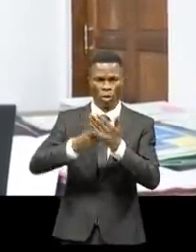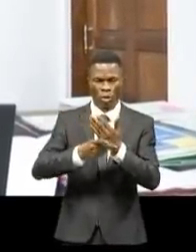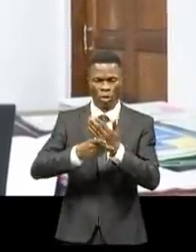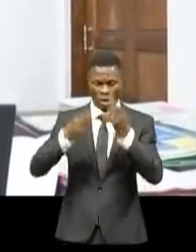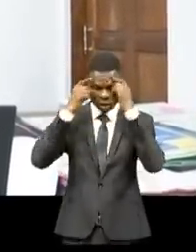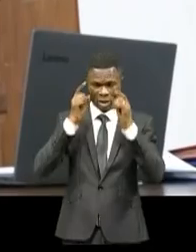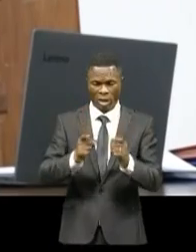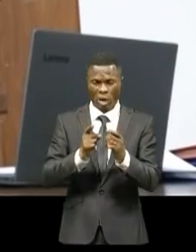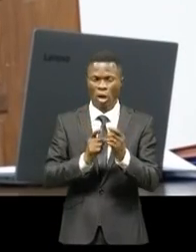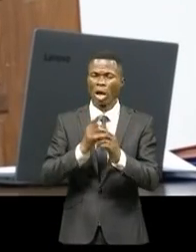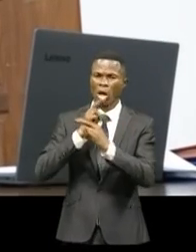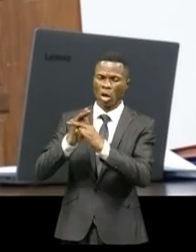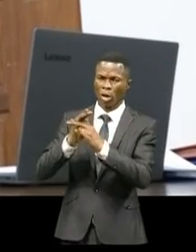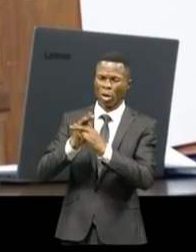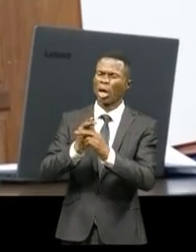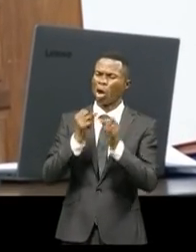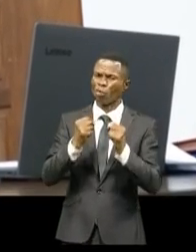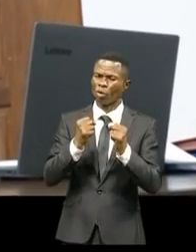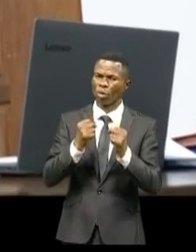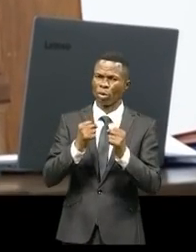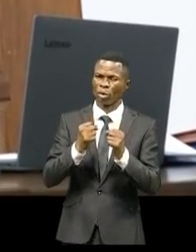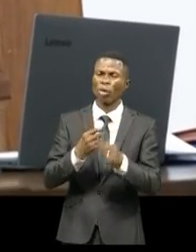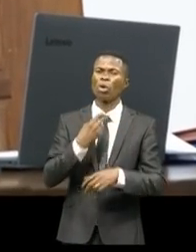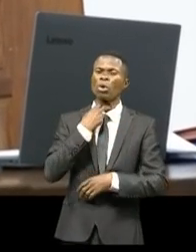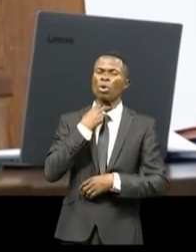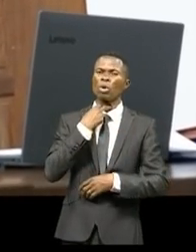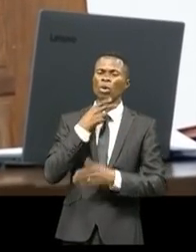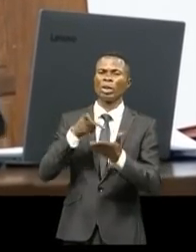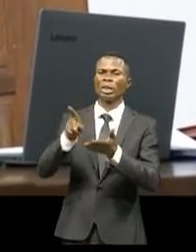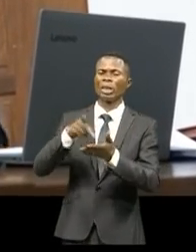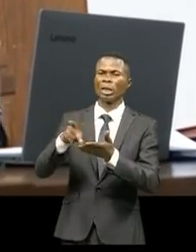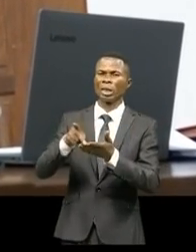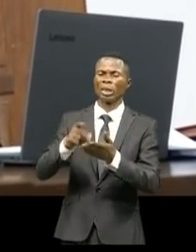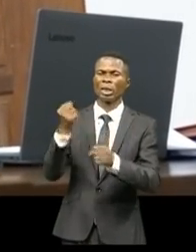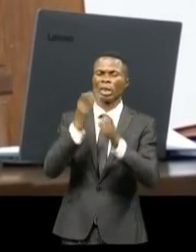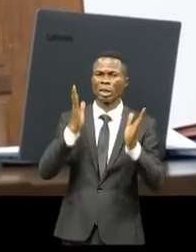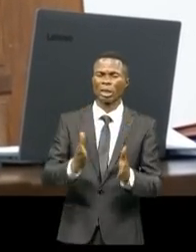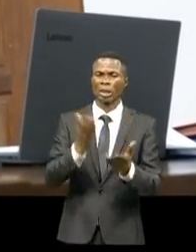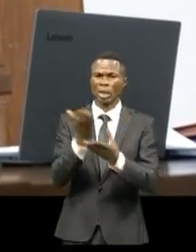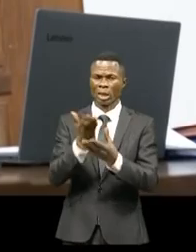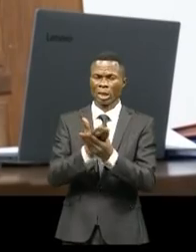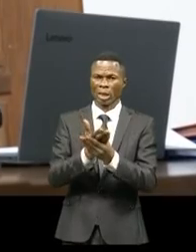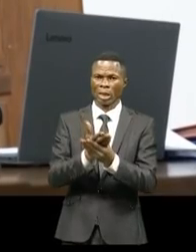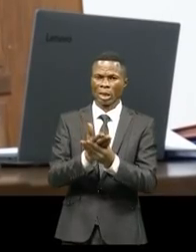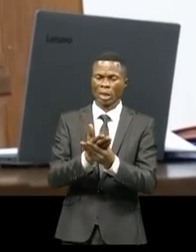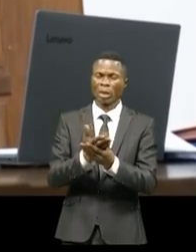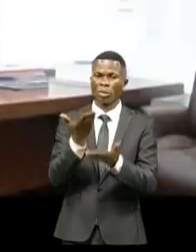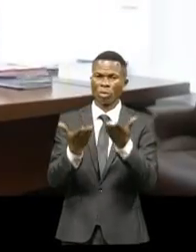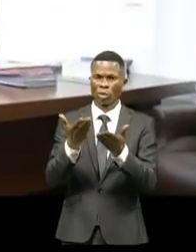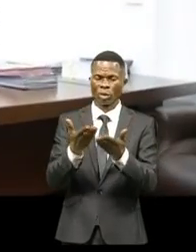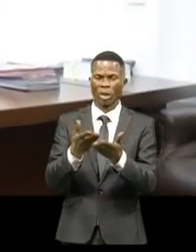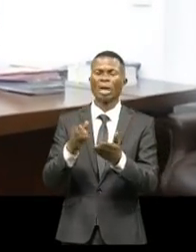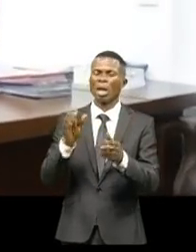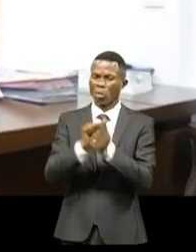de mesures conservatoires consistant au blocage de la rémunération des agents dont les dossiers sont jugés soit